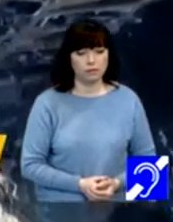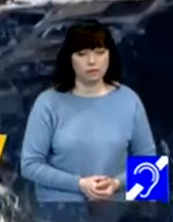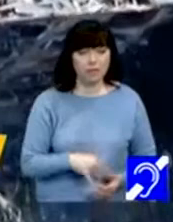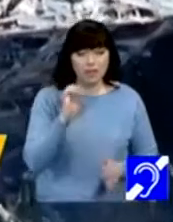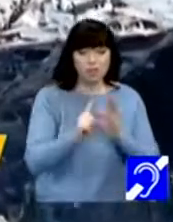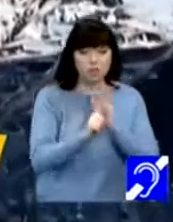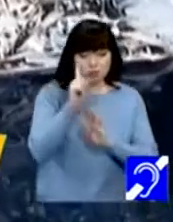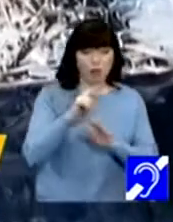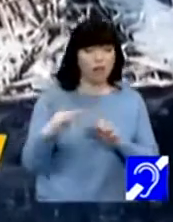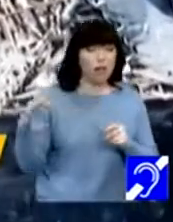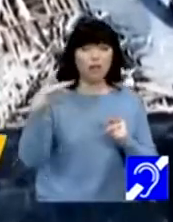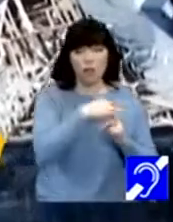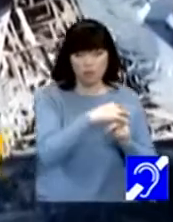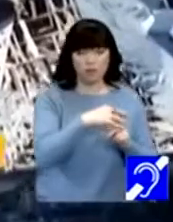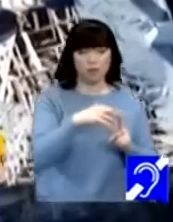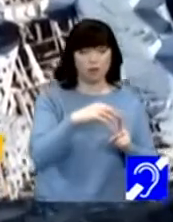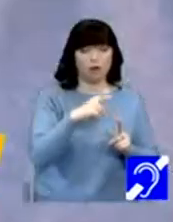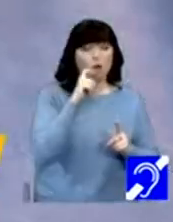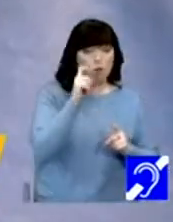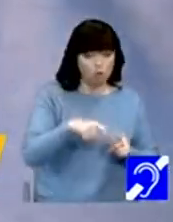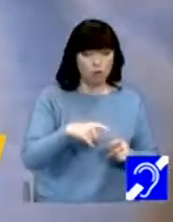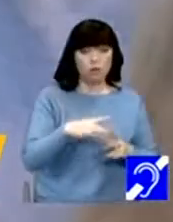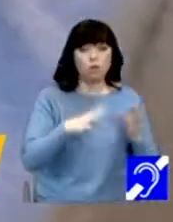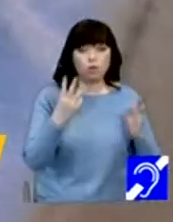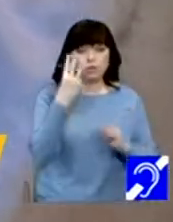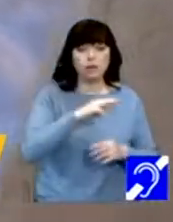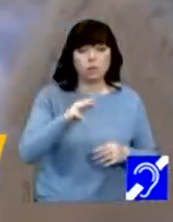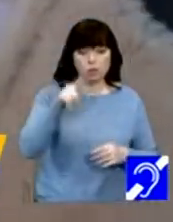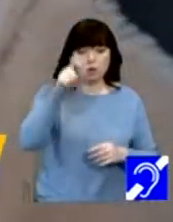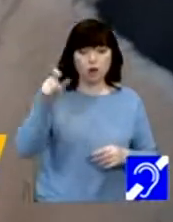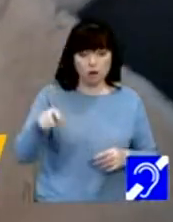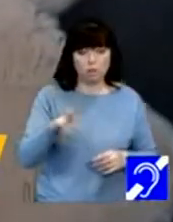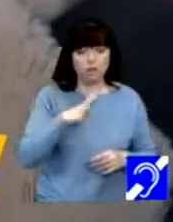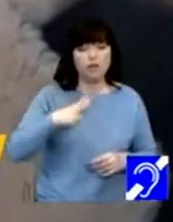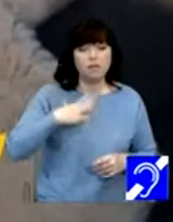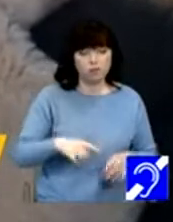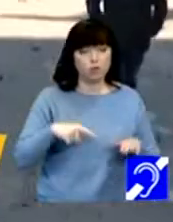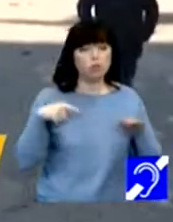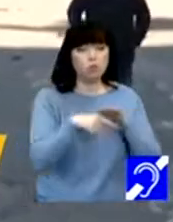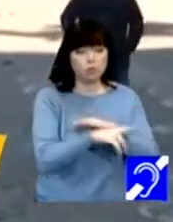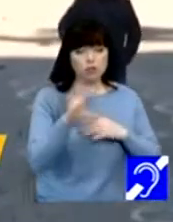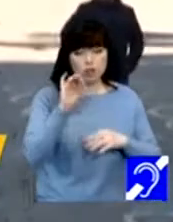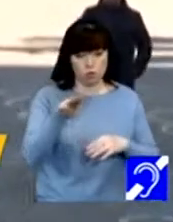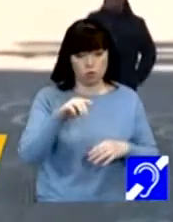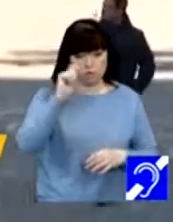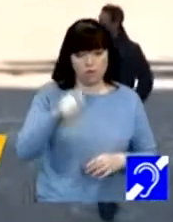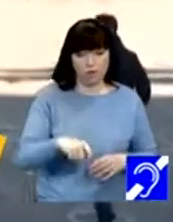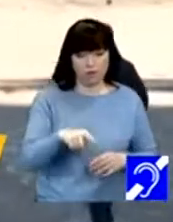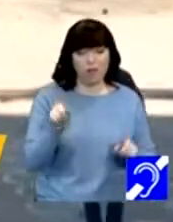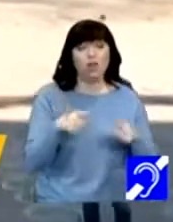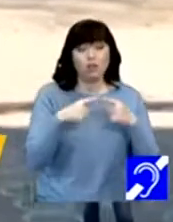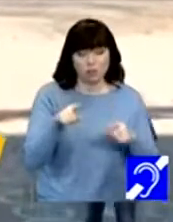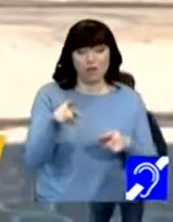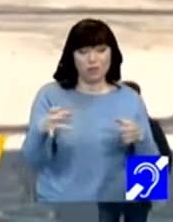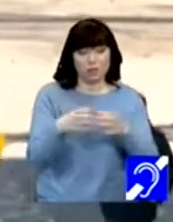La începutul invaziei militare în Ucraina, peste 3 milioane de cetățeni au fost nevoiți să fugă din calea războiului. Solistul trupei